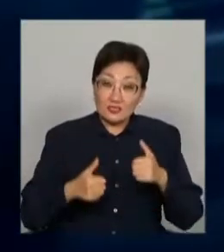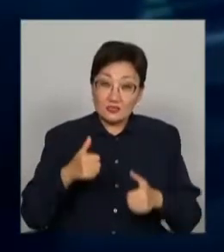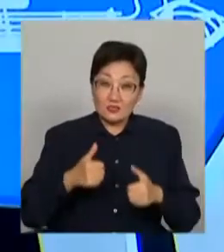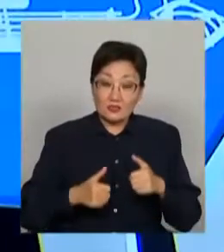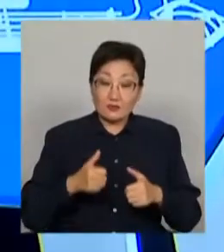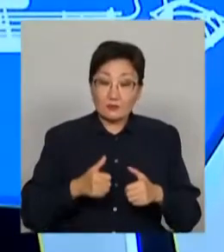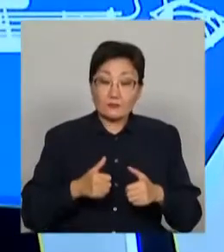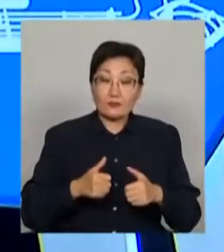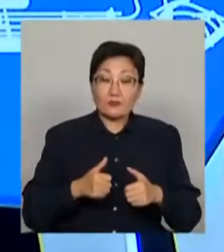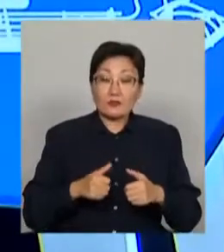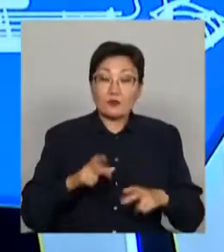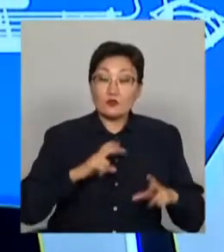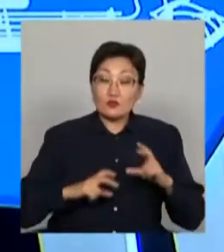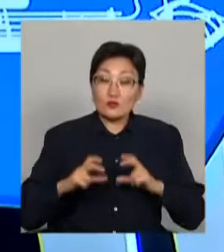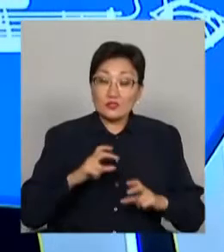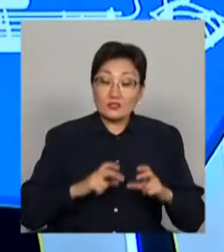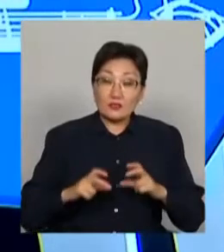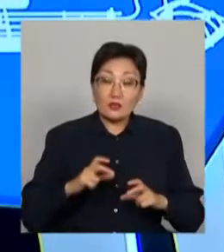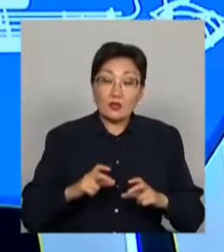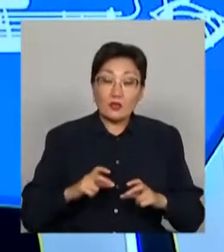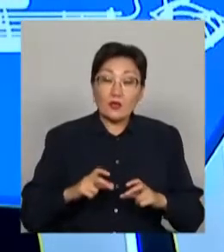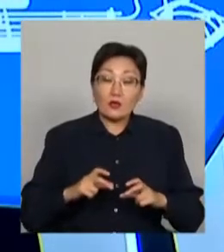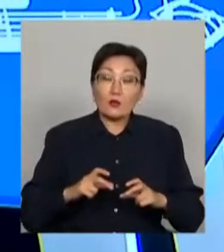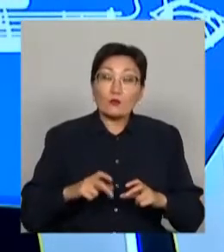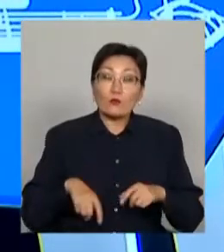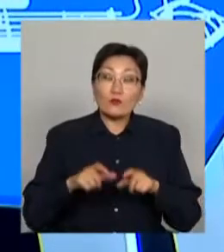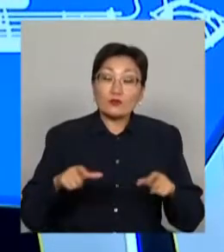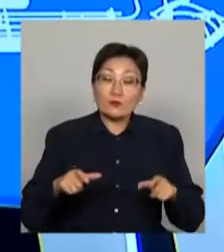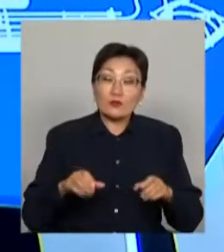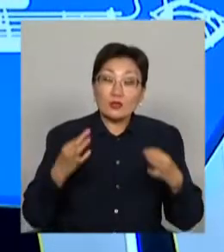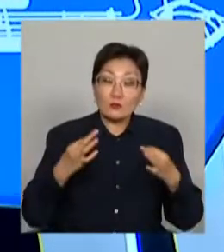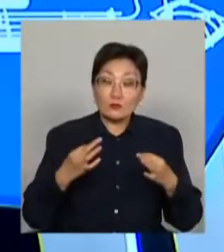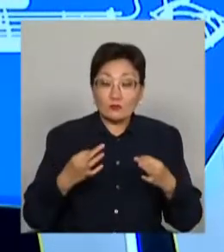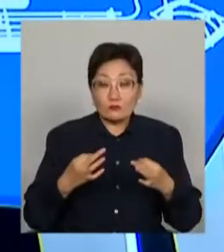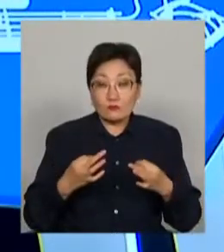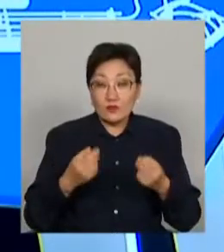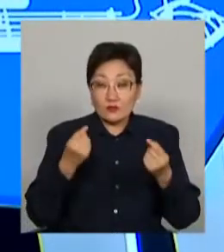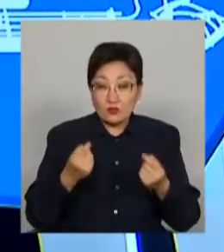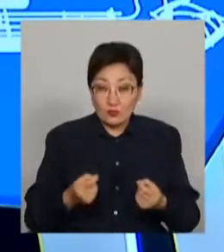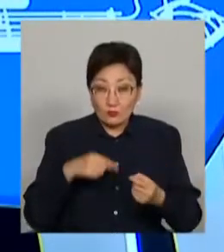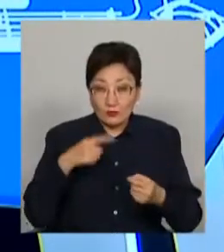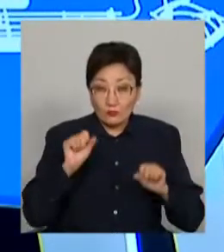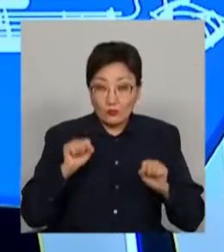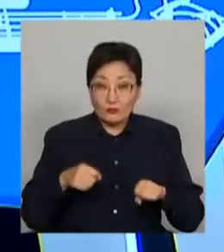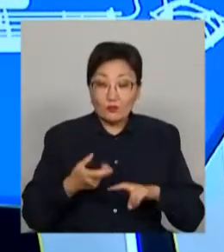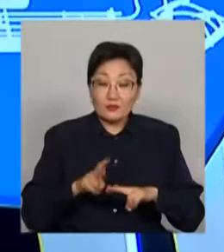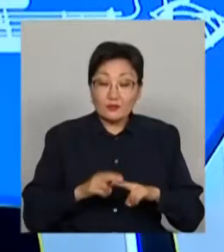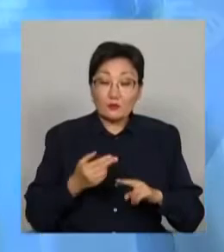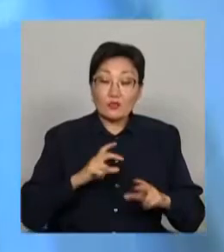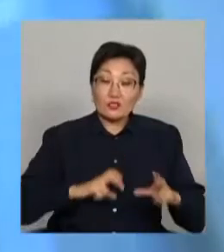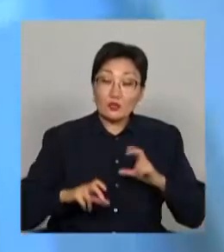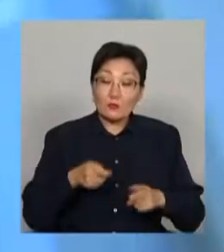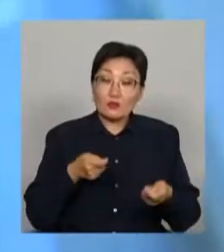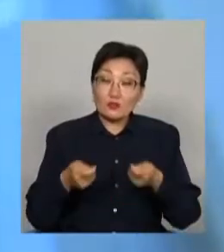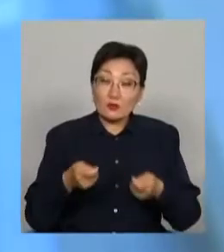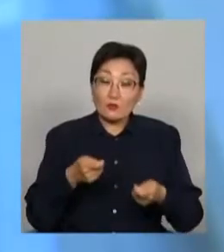кететін болсақ, студенттерге, яғни талапкерлерге қол жетімді деп ойлаймын. Өйткені осы университеттің